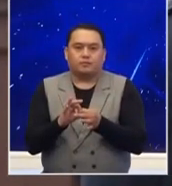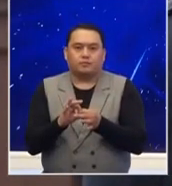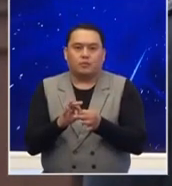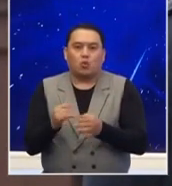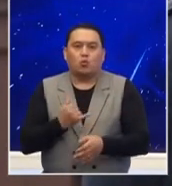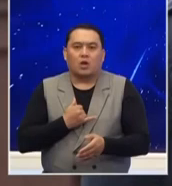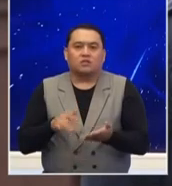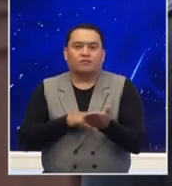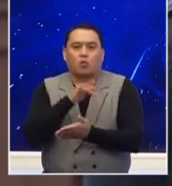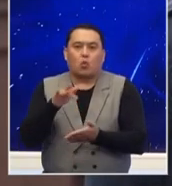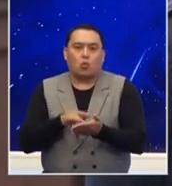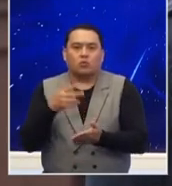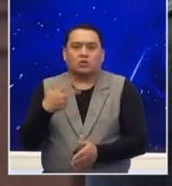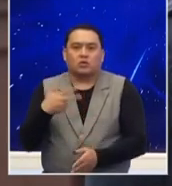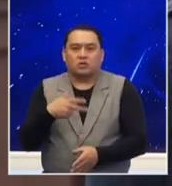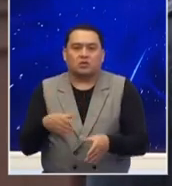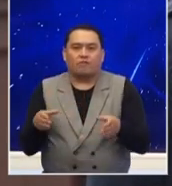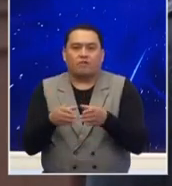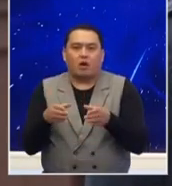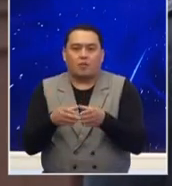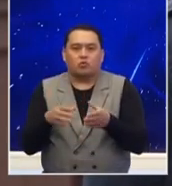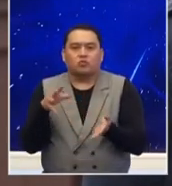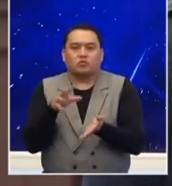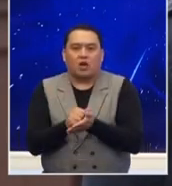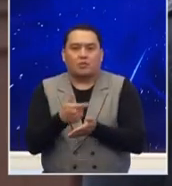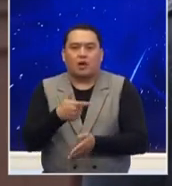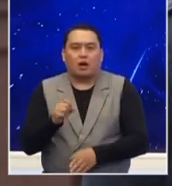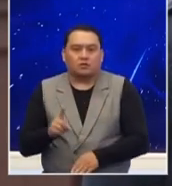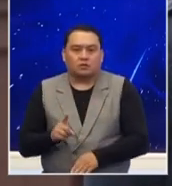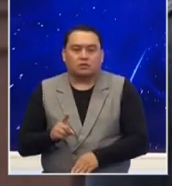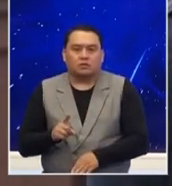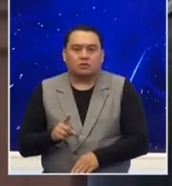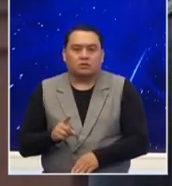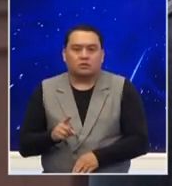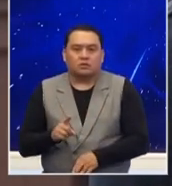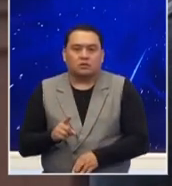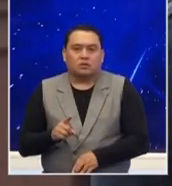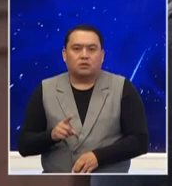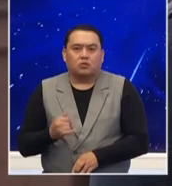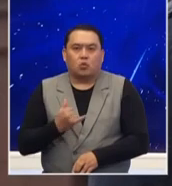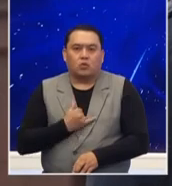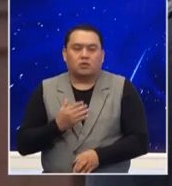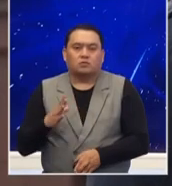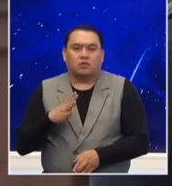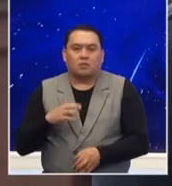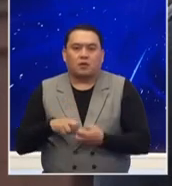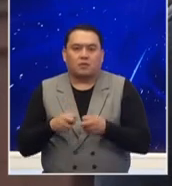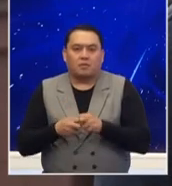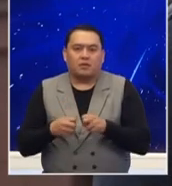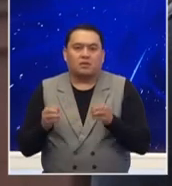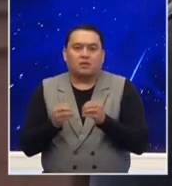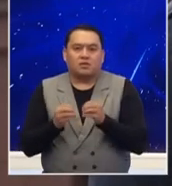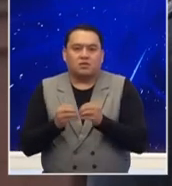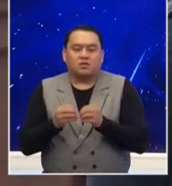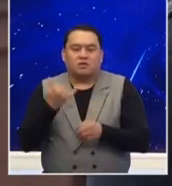нас в городе работает более 30 подрядных компаний, которые занимаются газификацией. Но, к сожалению, бывает, что так, из 10 выездов